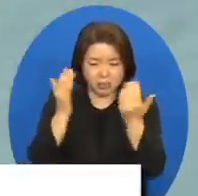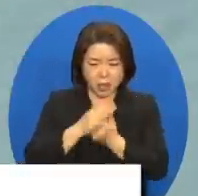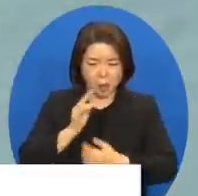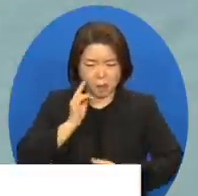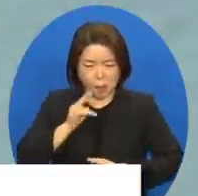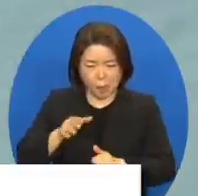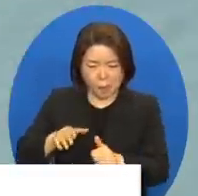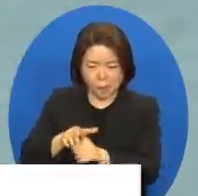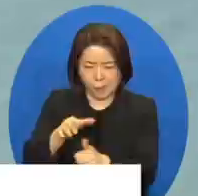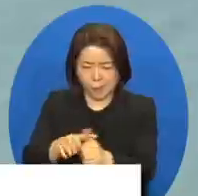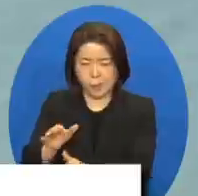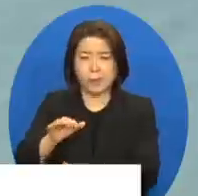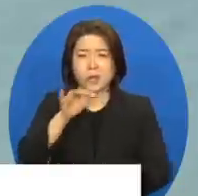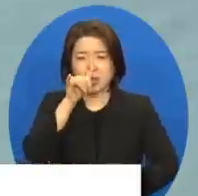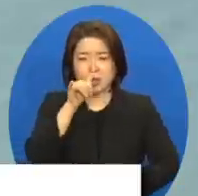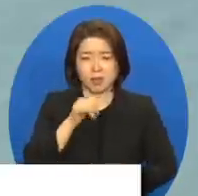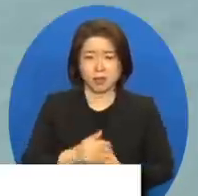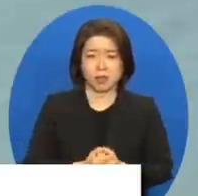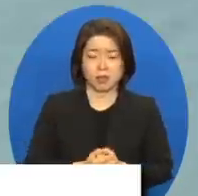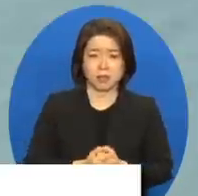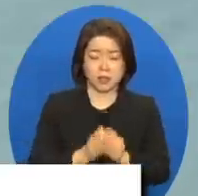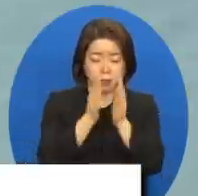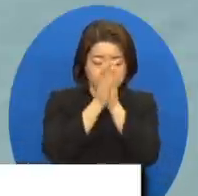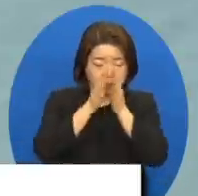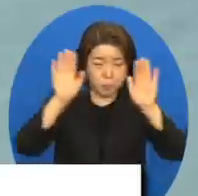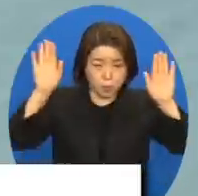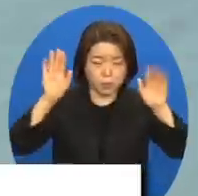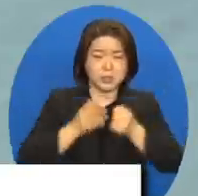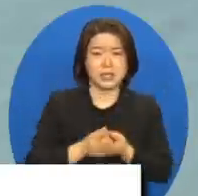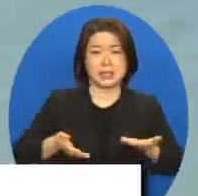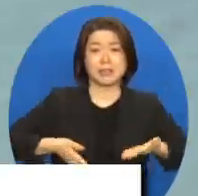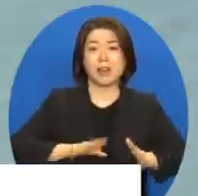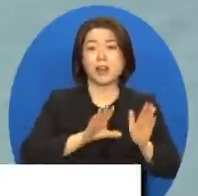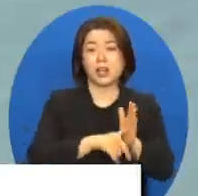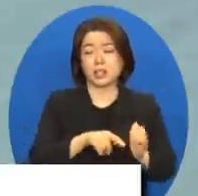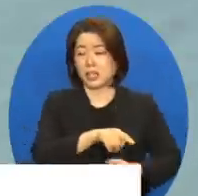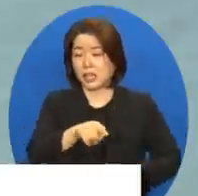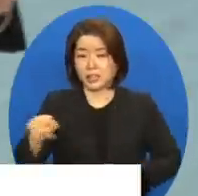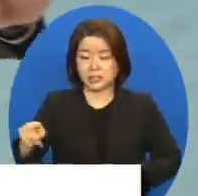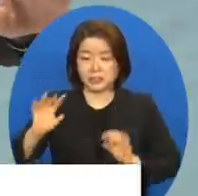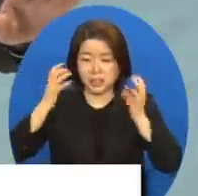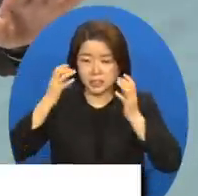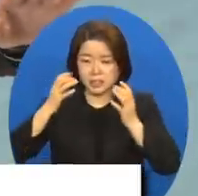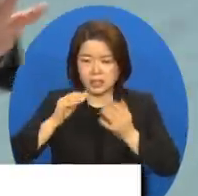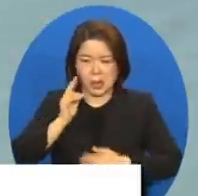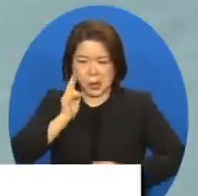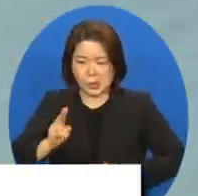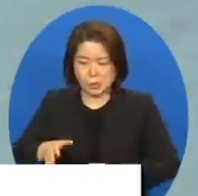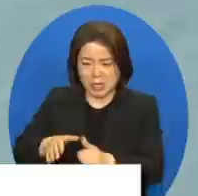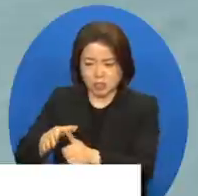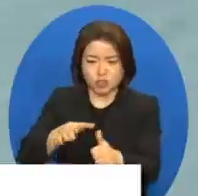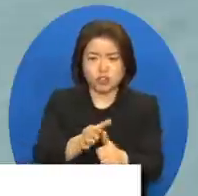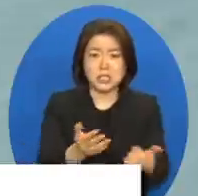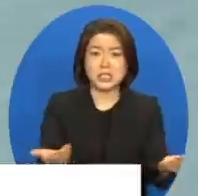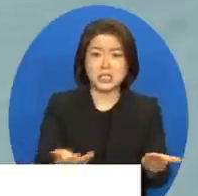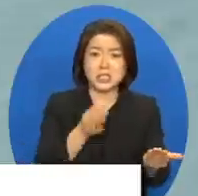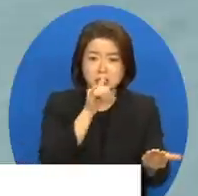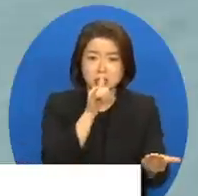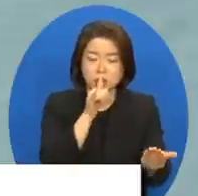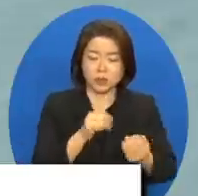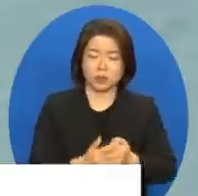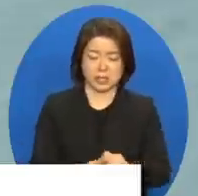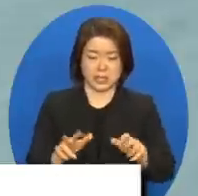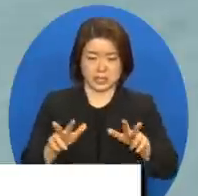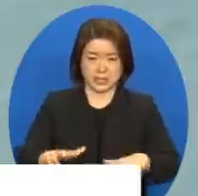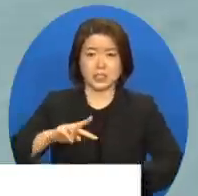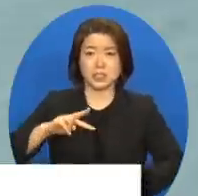죽여버렸잖아요. 모세가 태어날 때 그 유아들 다 끔찍이 죽이는 일이 있었잖아요.